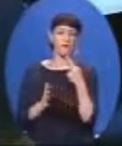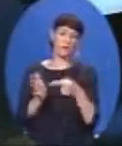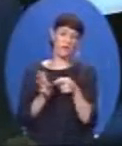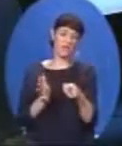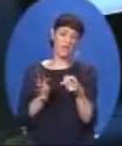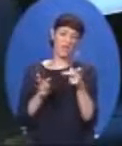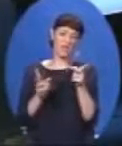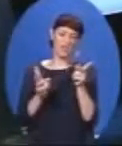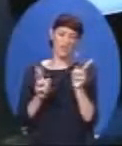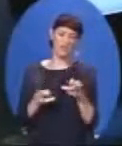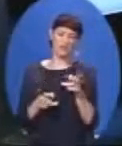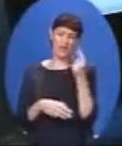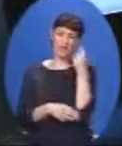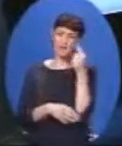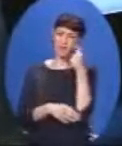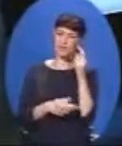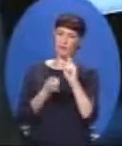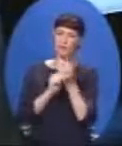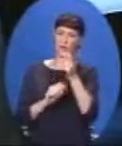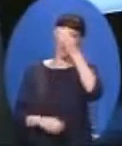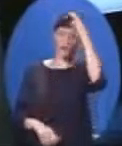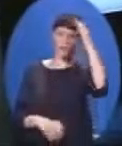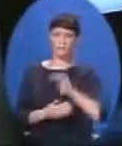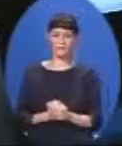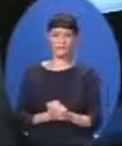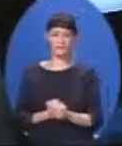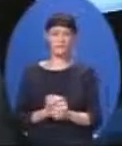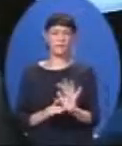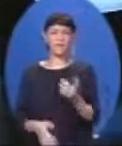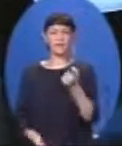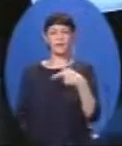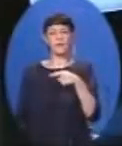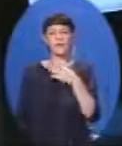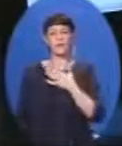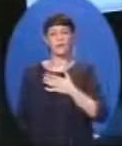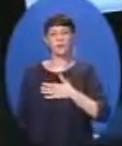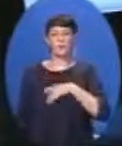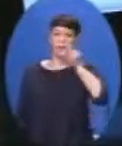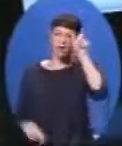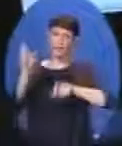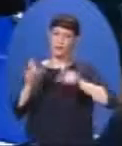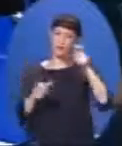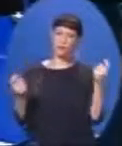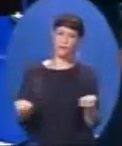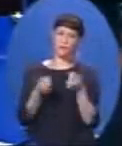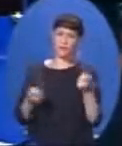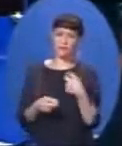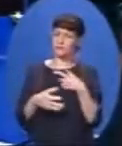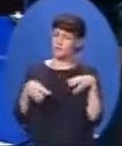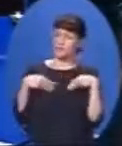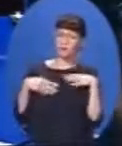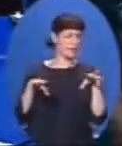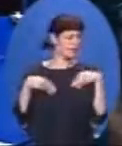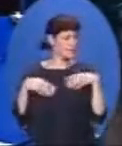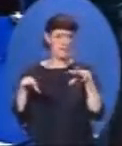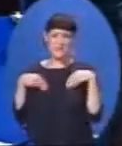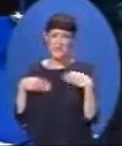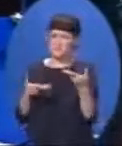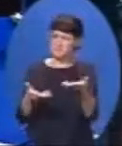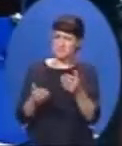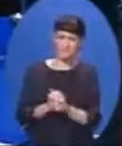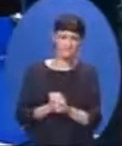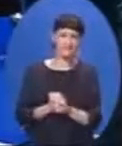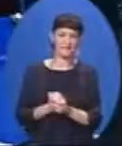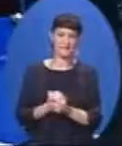פרזנטורים. זה הסיפור. מה אתם רוצים מאיתנו הפרסומאים? אני מסכים איתך בכל מילה שאמרת. אז למה